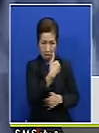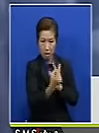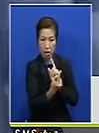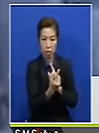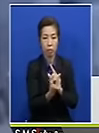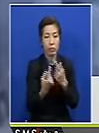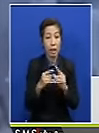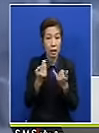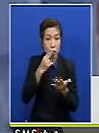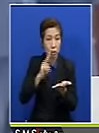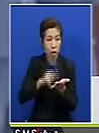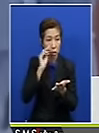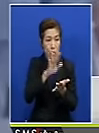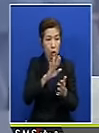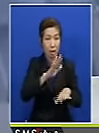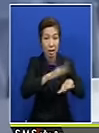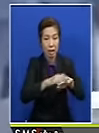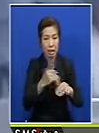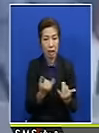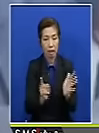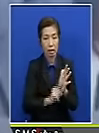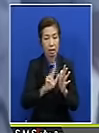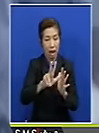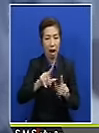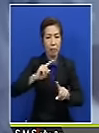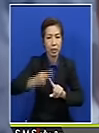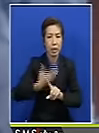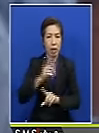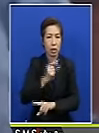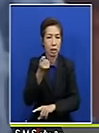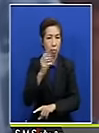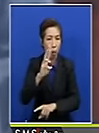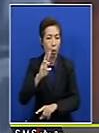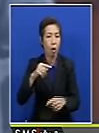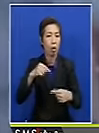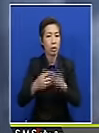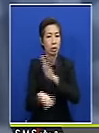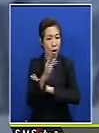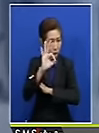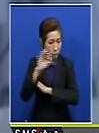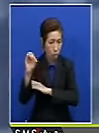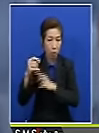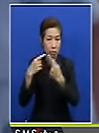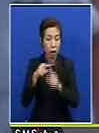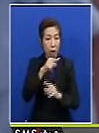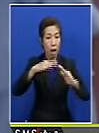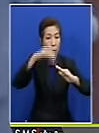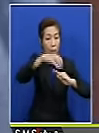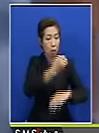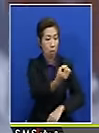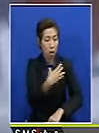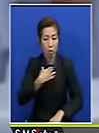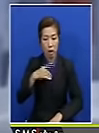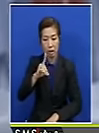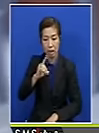เรียกครั้งนี้ครั้งที่3เป็นวันที่16พฤษภาคมเวลา 9:00 นส่วนที่ทีมวัดพระธรรมกายจะให้ DSI เข้าไปตรว